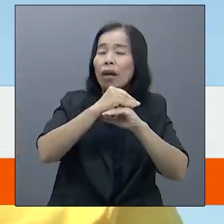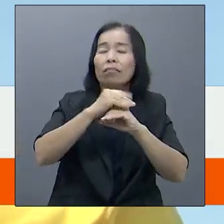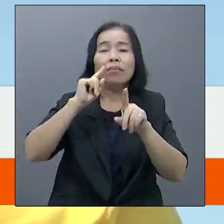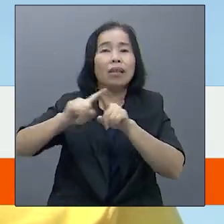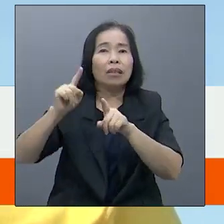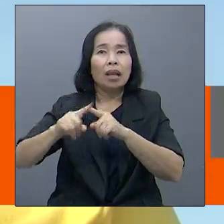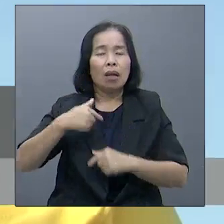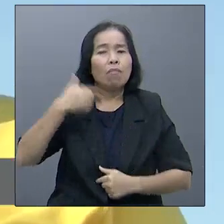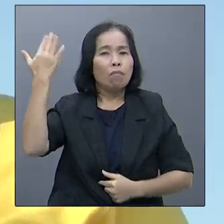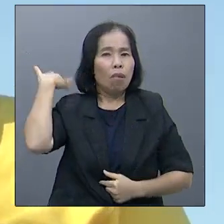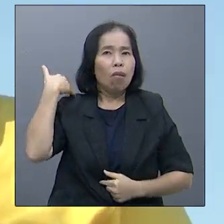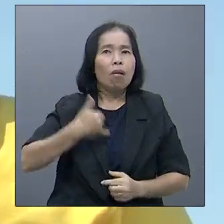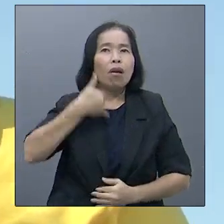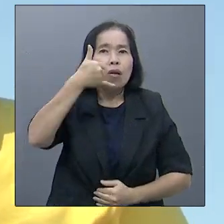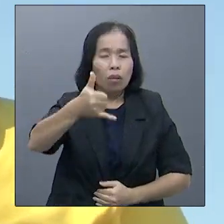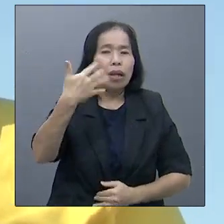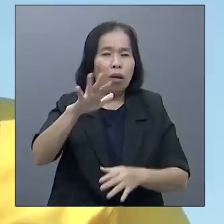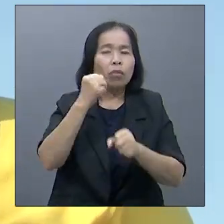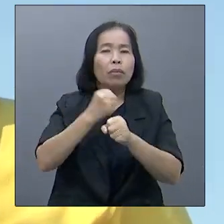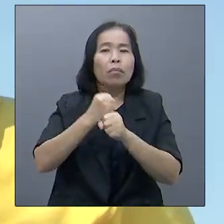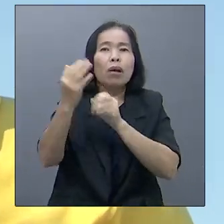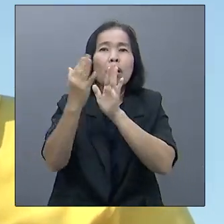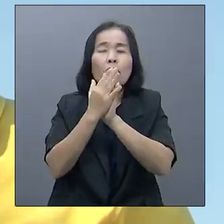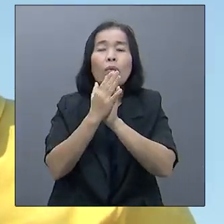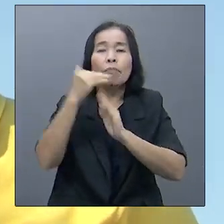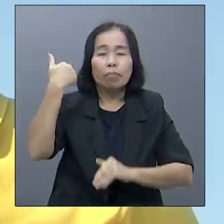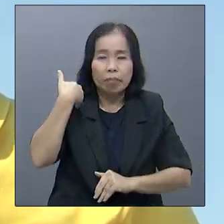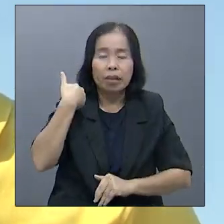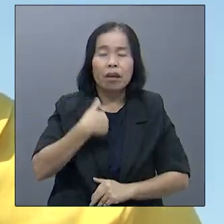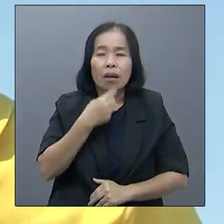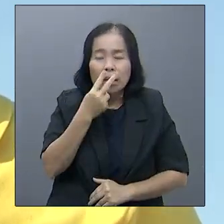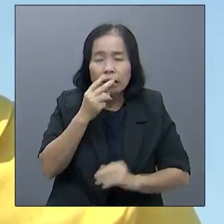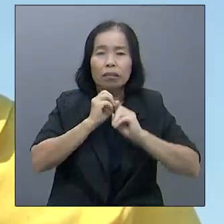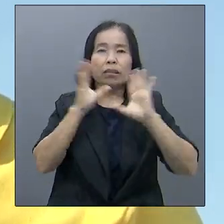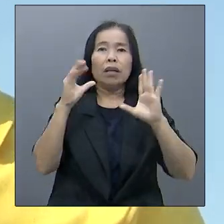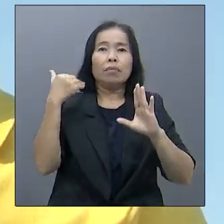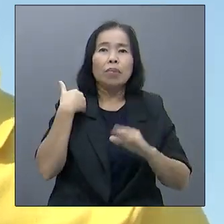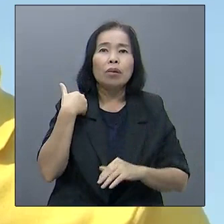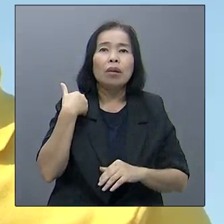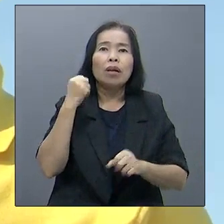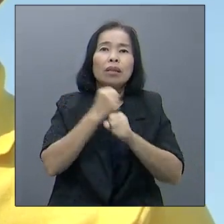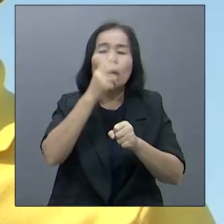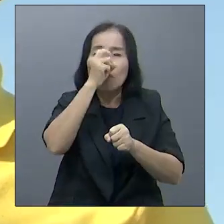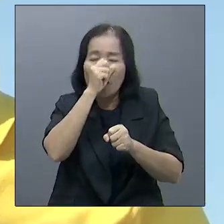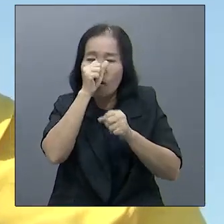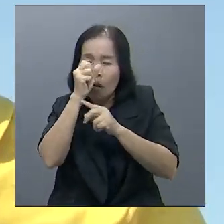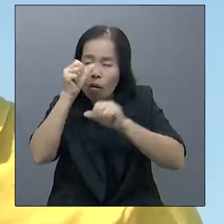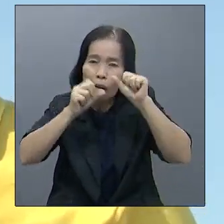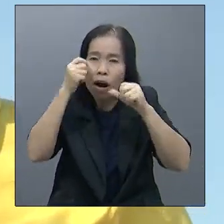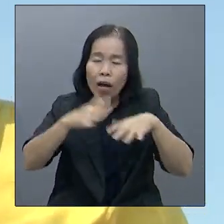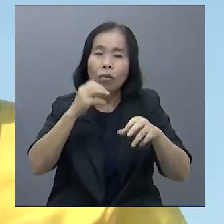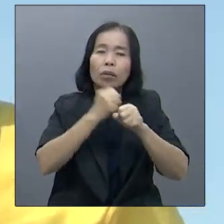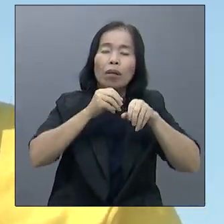เคยเข้าไปดูในวังที่ทดสอบทดลองย่อยๆแล้วก็ขยายผลแล้วก็วาดหวัง